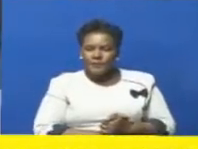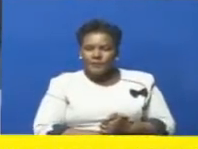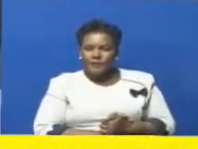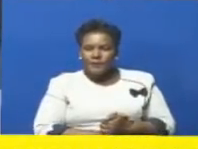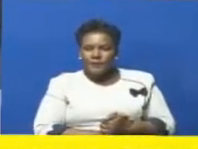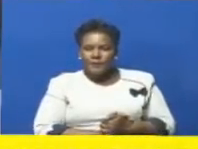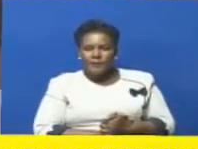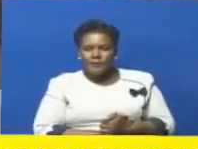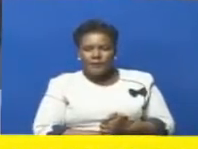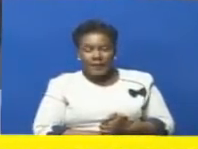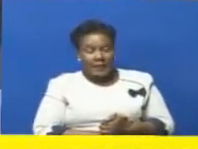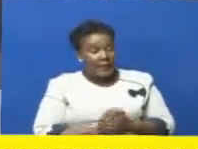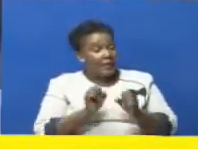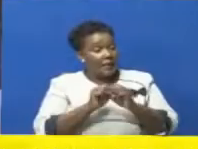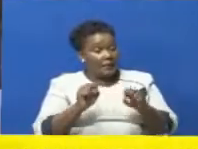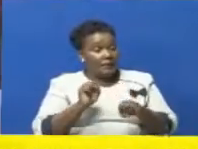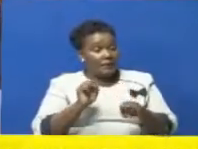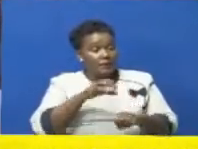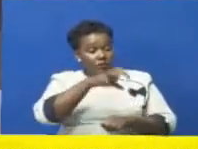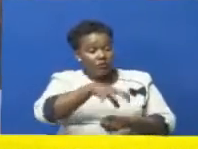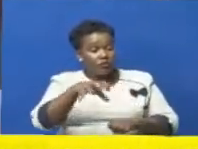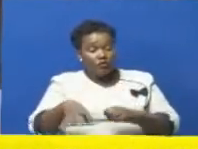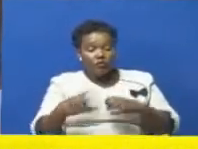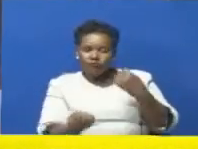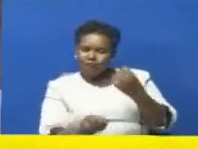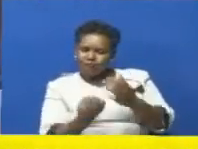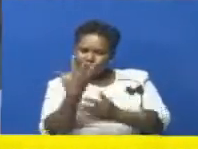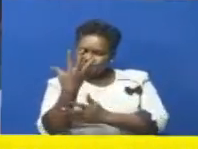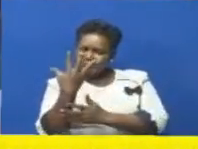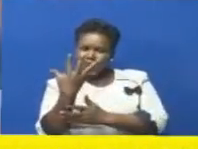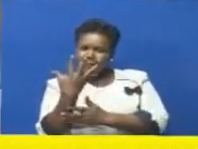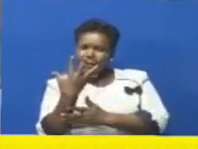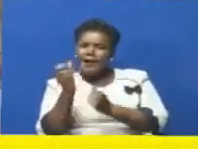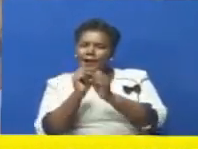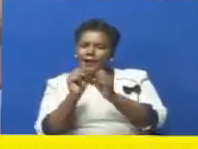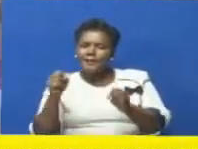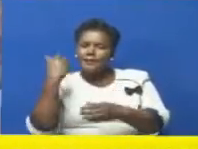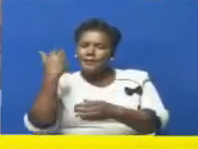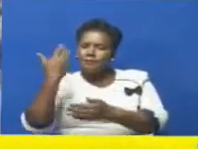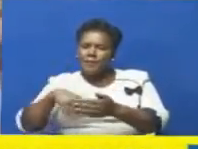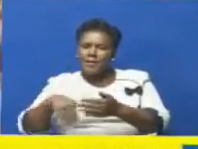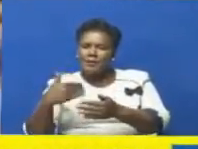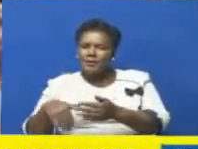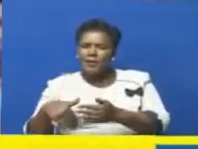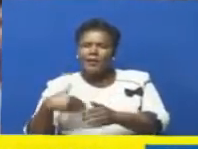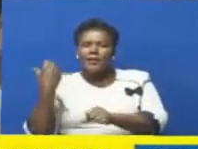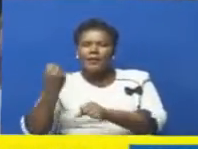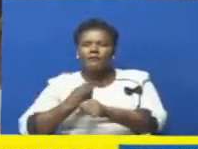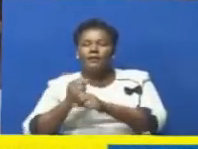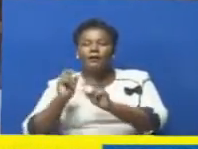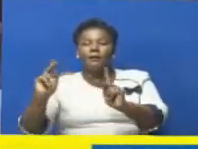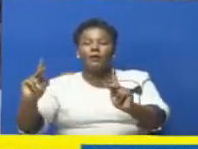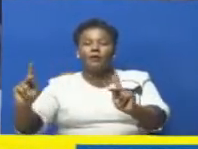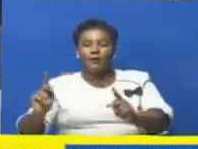amesema tangu kuzinduliwa kwa soko hilo la Magomeni, biashara imekuwa ikifanyika kama kawaida.